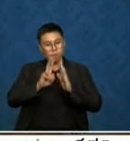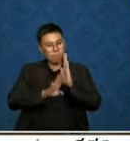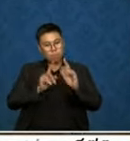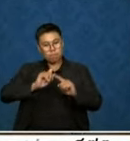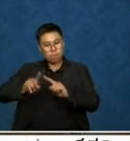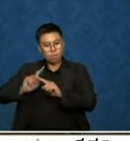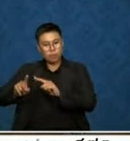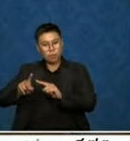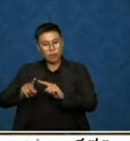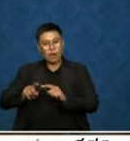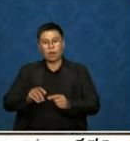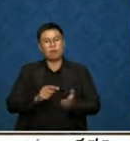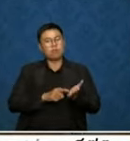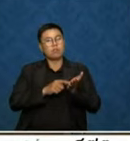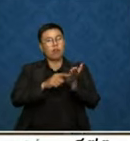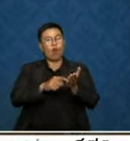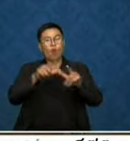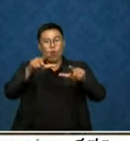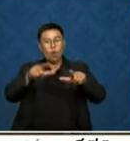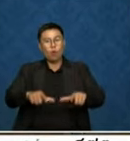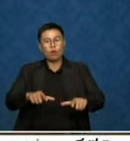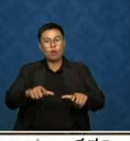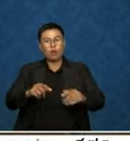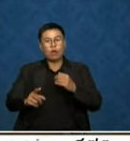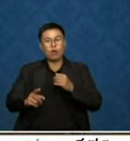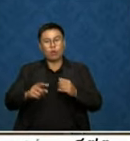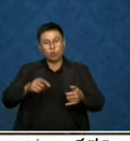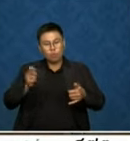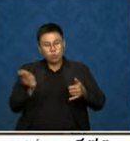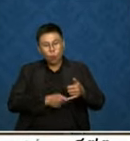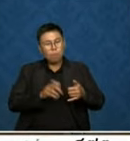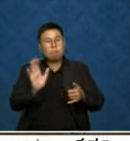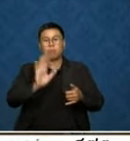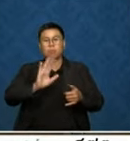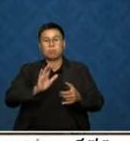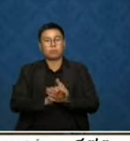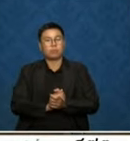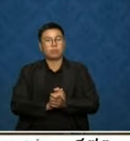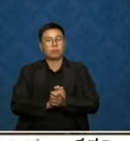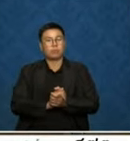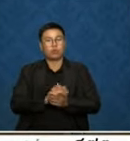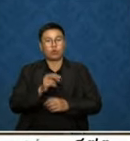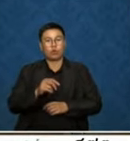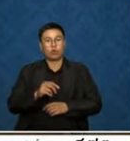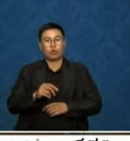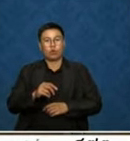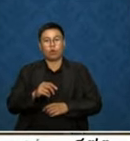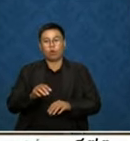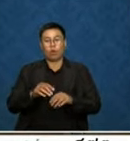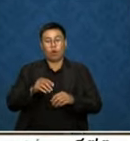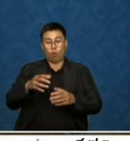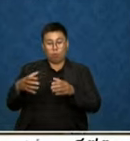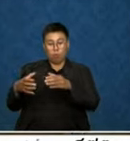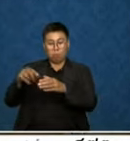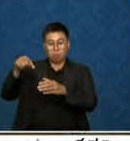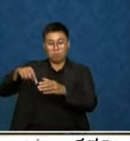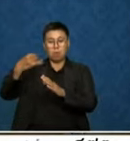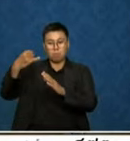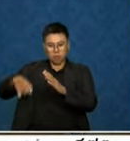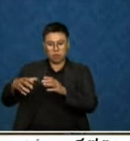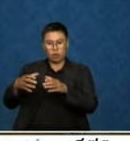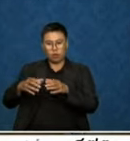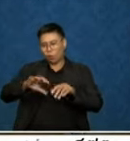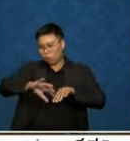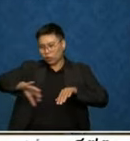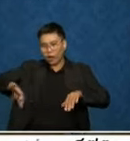อย่าเสนอลดโทษคนเหล่านี้นะครับการจัดชั้นนักโทษเนี่ยต้องการคนเหล่านี้ออกไปท่